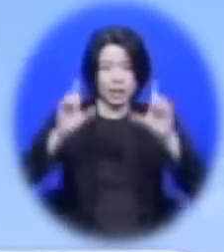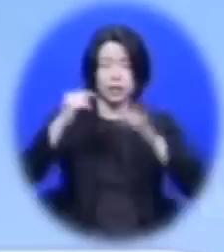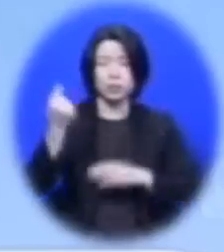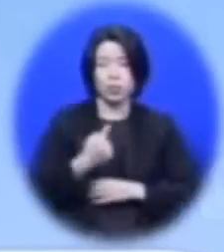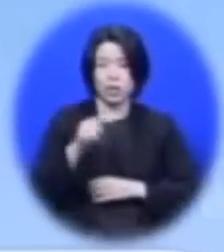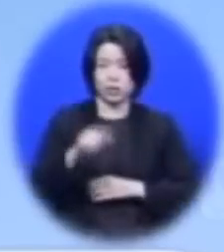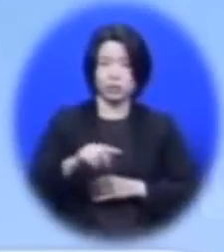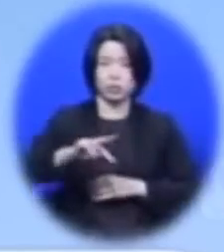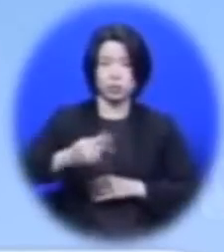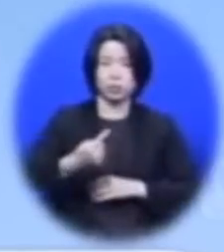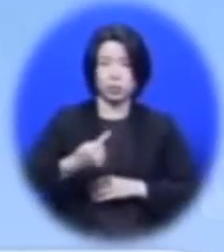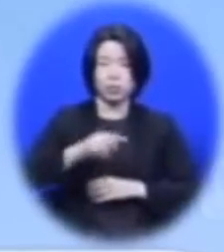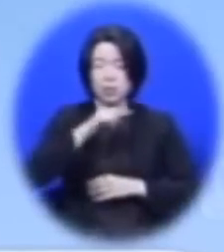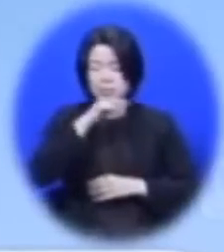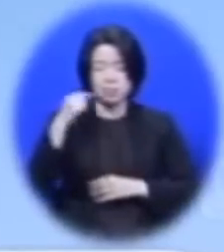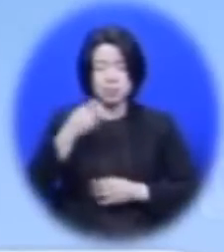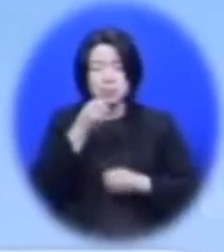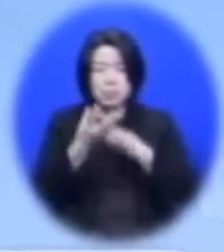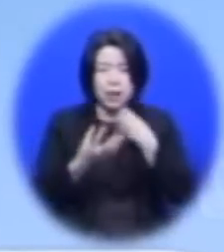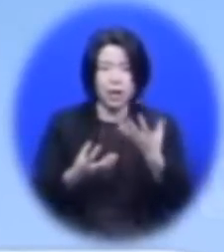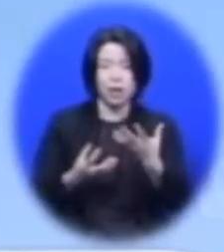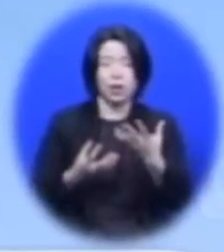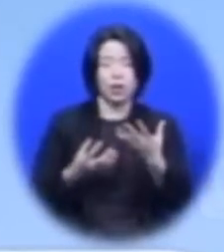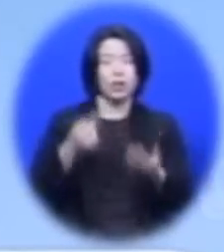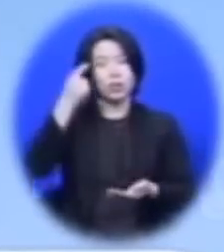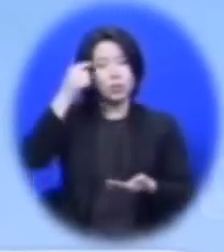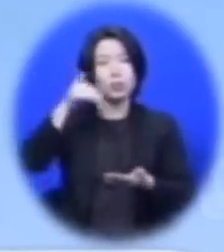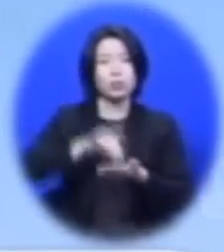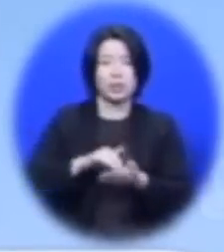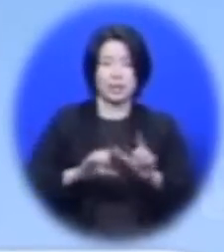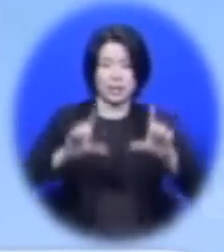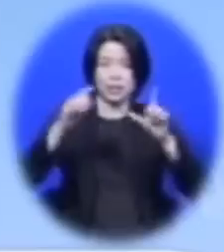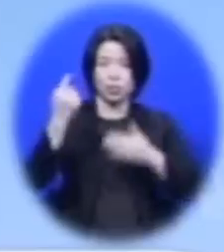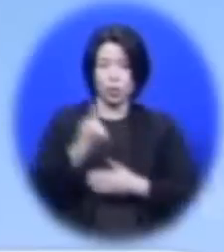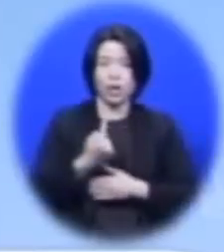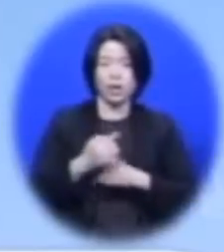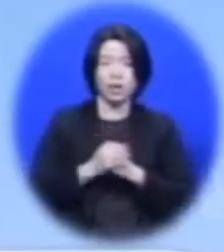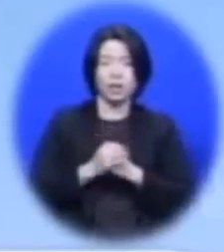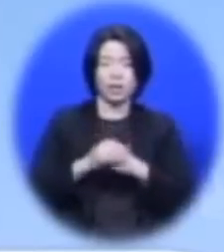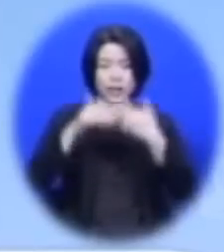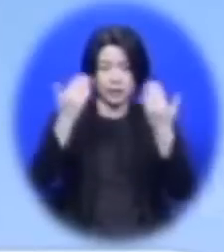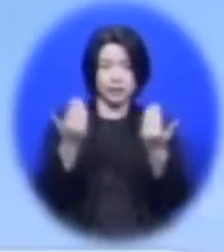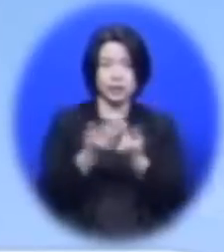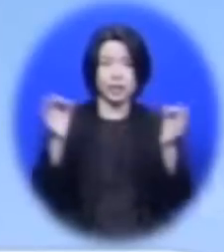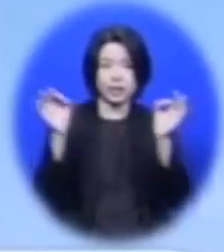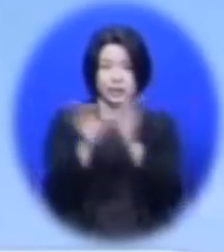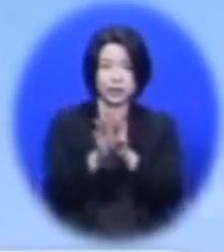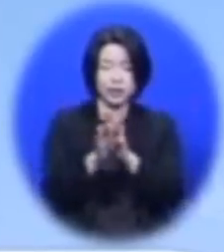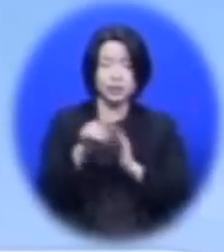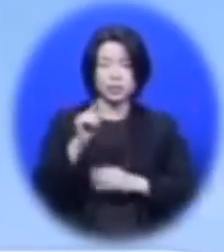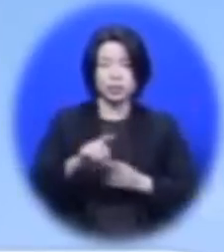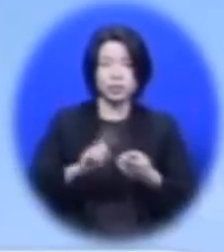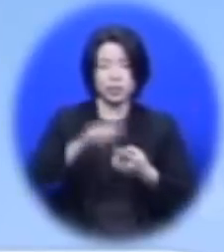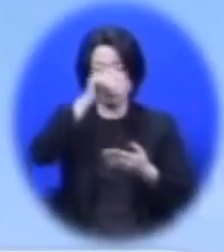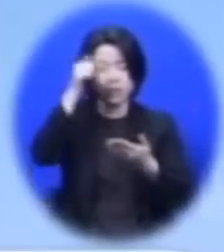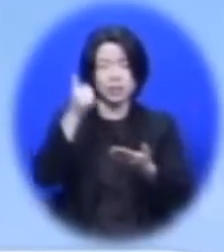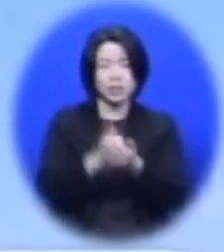정말 피를 토하면서 후회할 날이 옵니다. 다 사라져버릴 것에 인생을 다